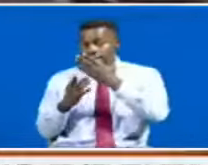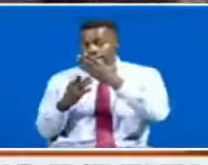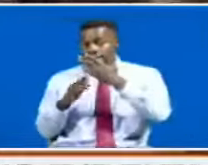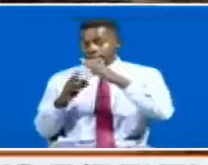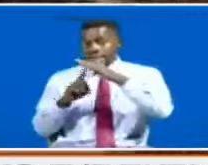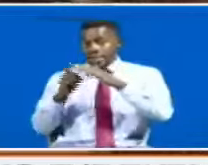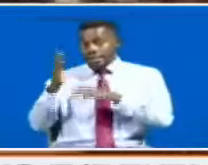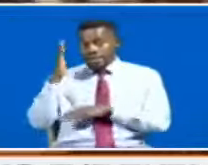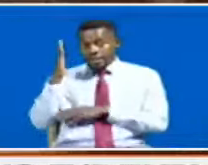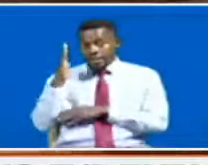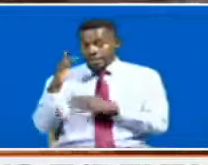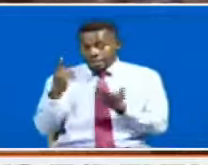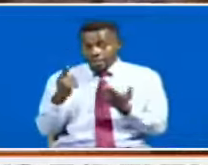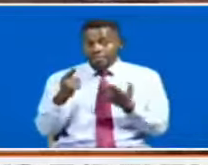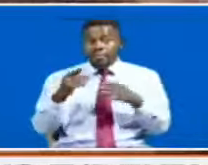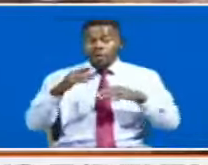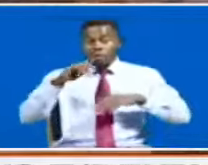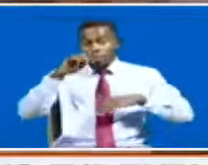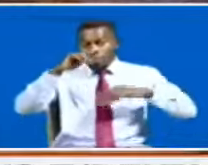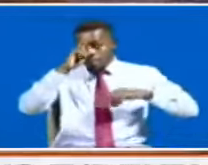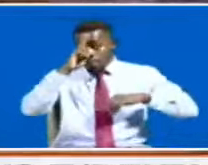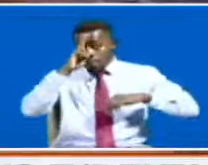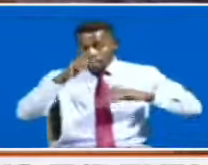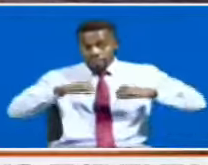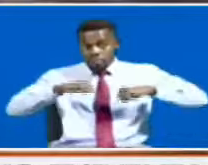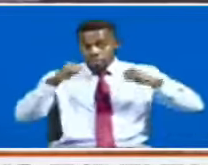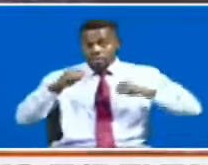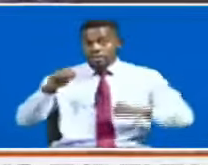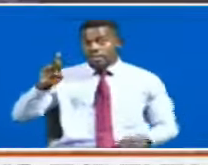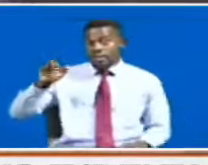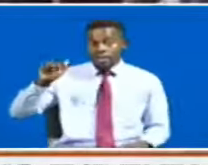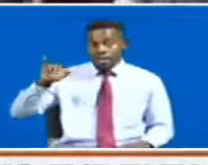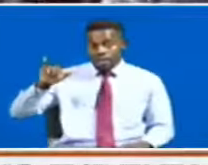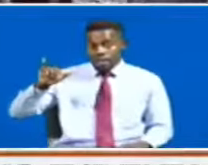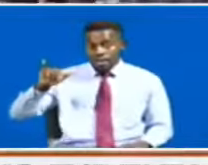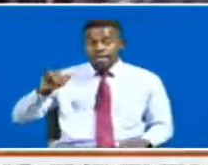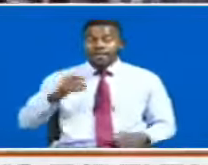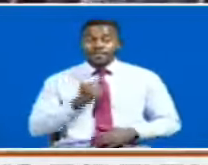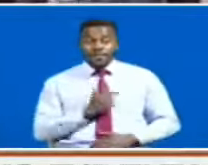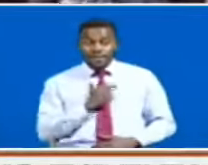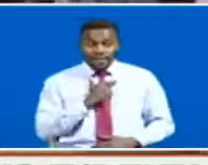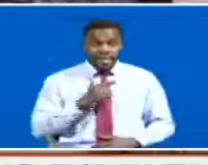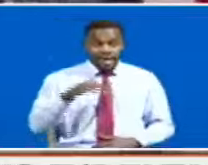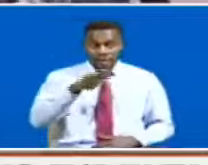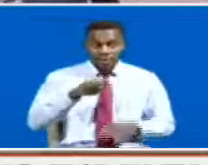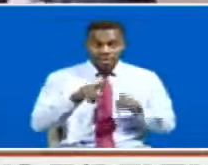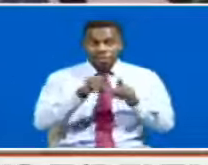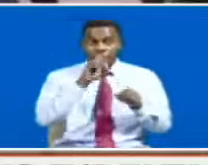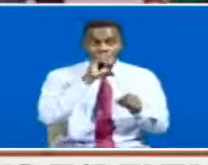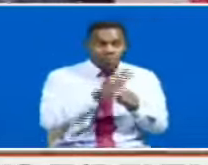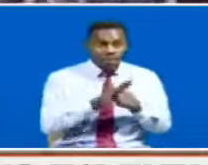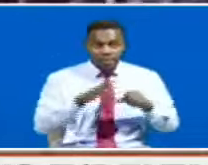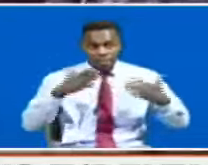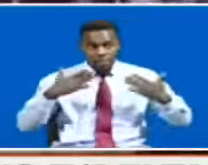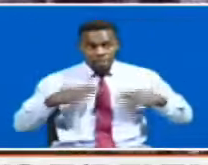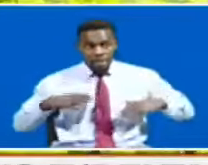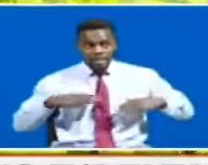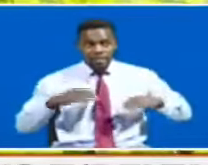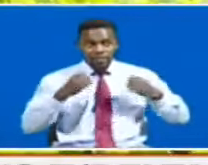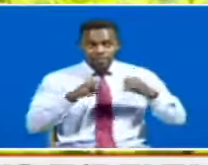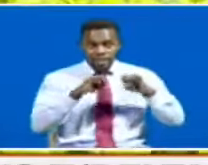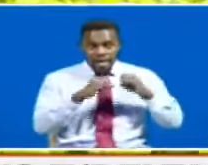Omulo alizuru eneo la Garseni kukagua athari za mafuriko na kuahidi wakazi waliolazimika kuhama kwa sababu ya